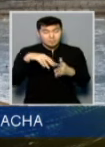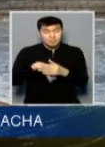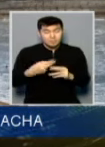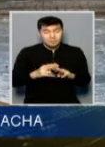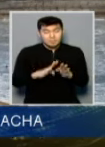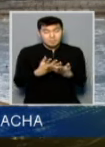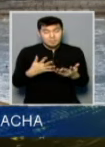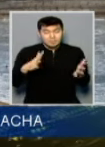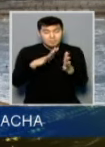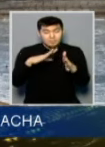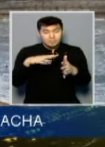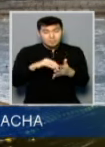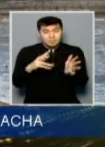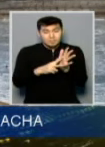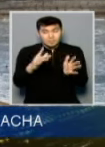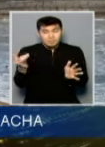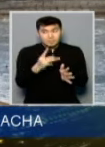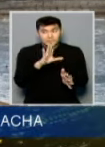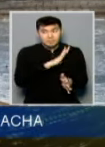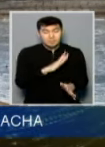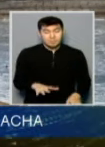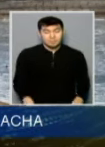место 8 случаев.